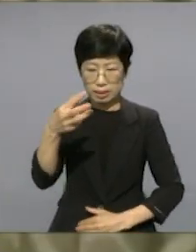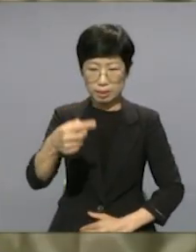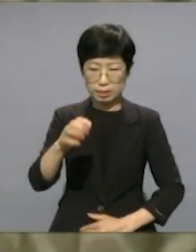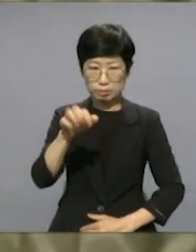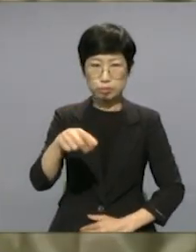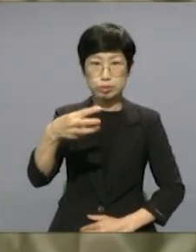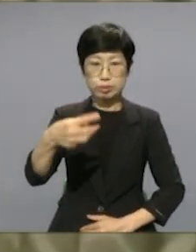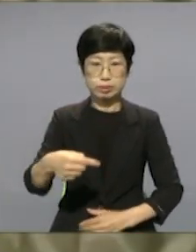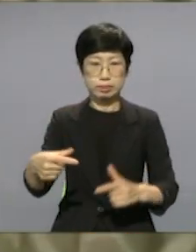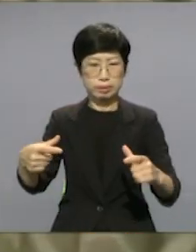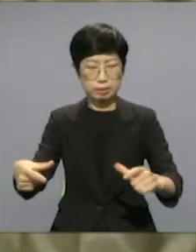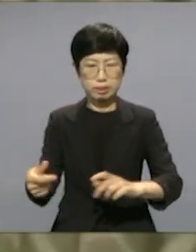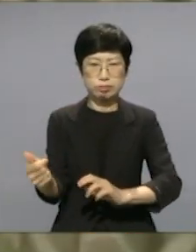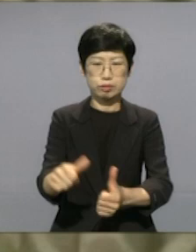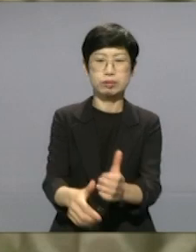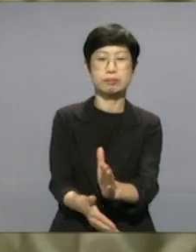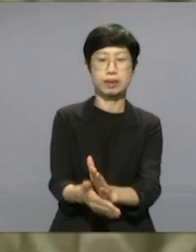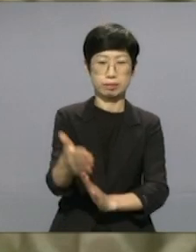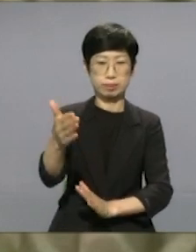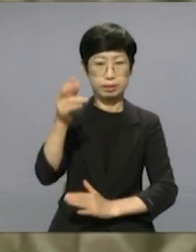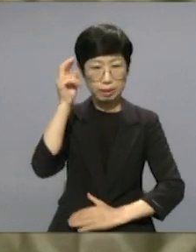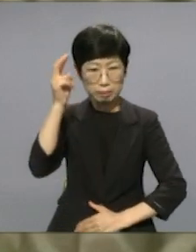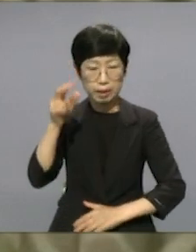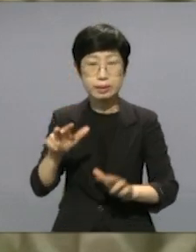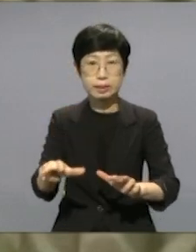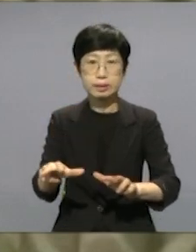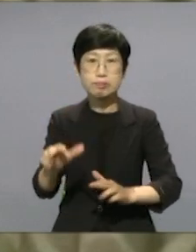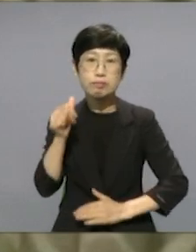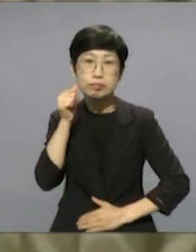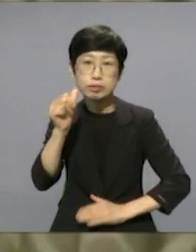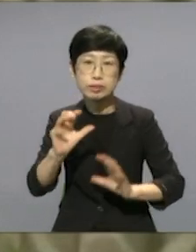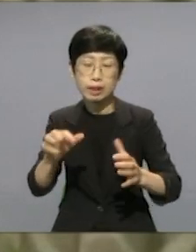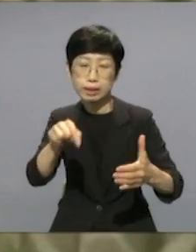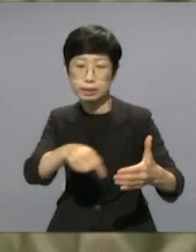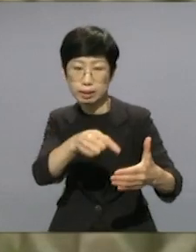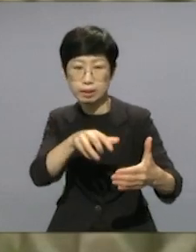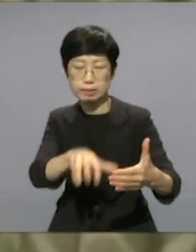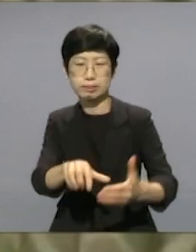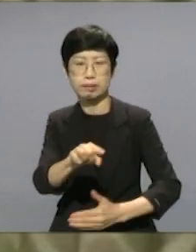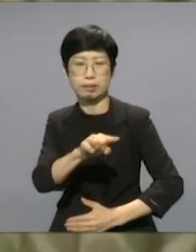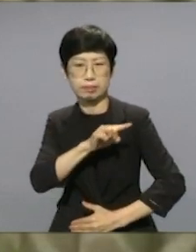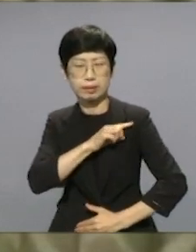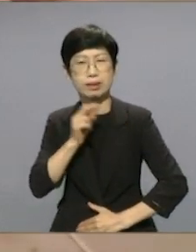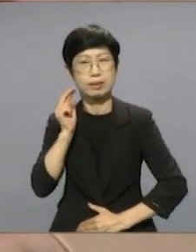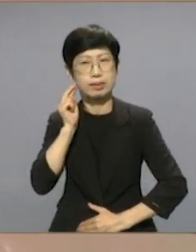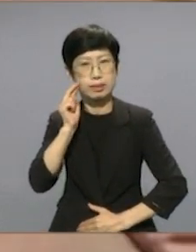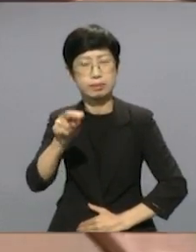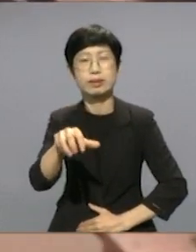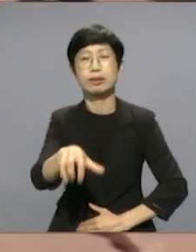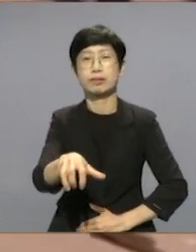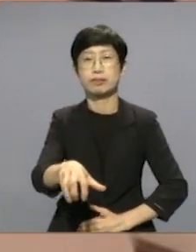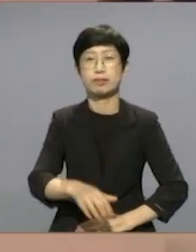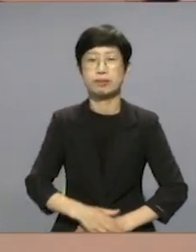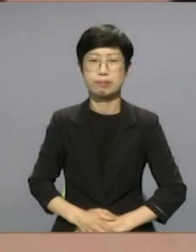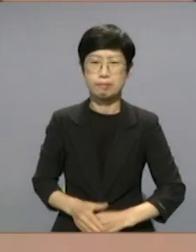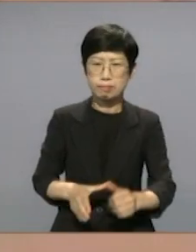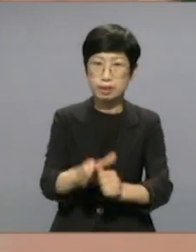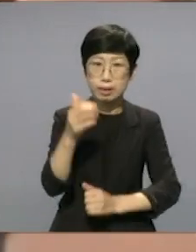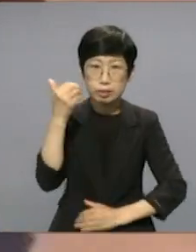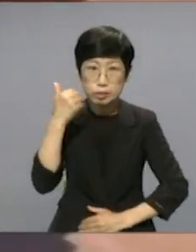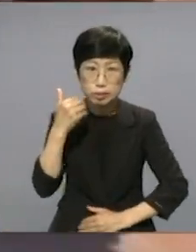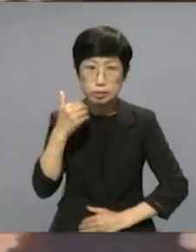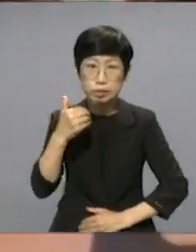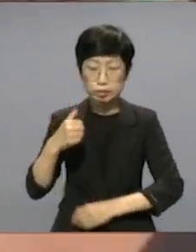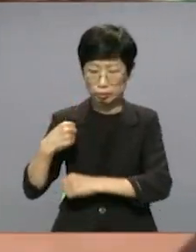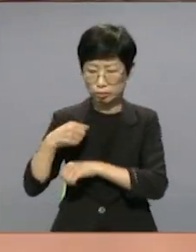death. It's probably the worst part of Sudan currently. 가해자는 대부분